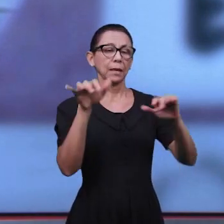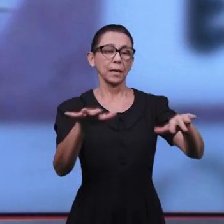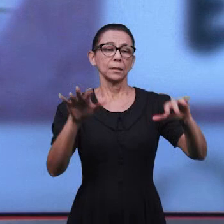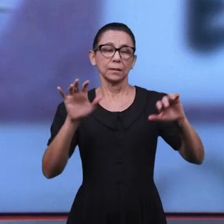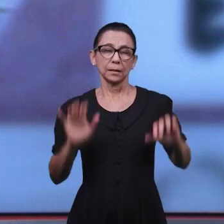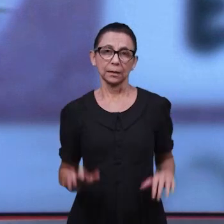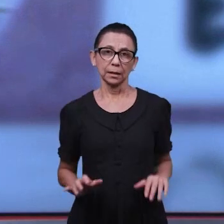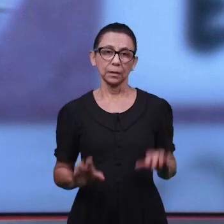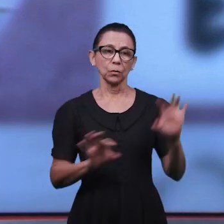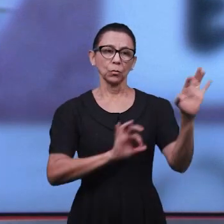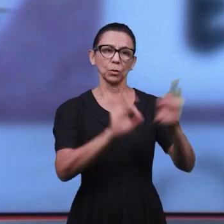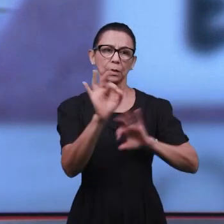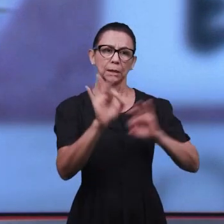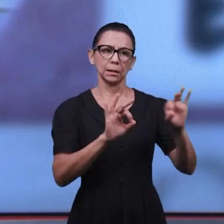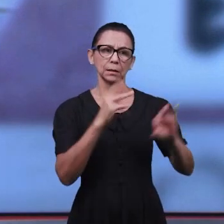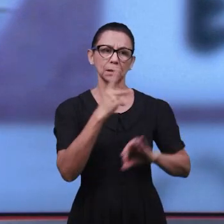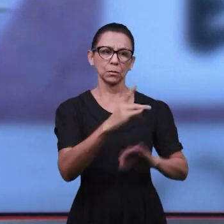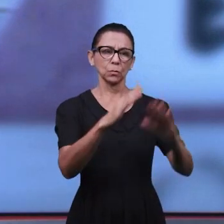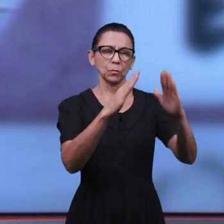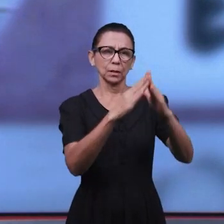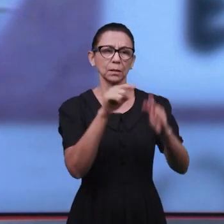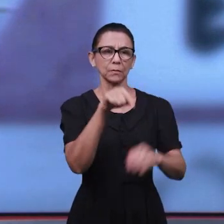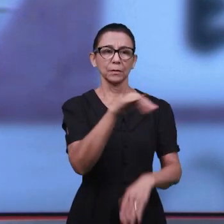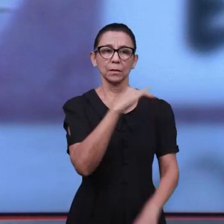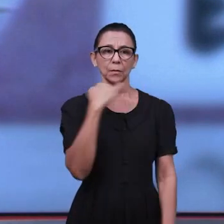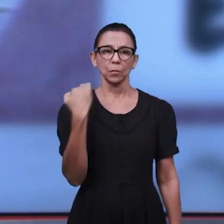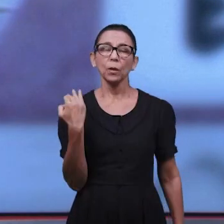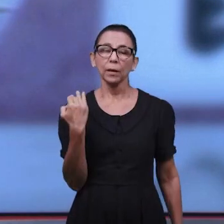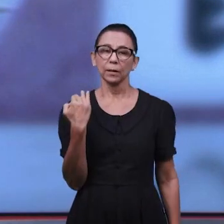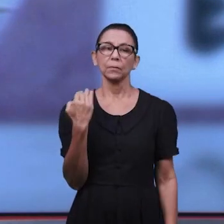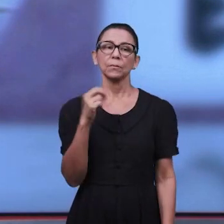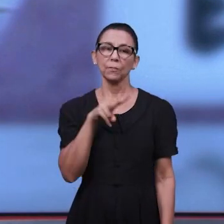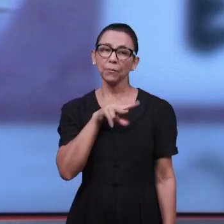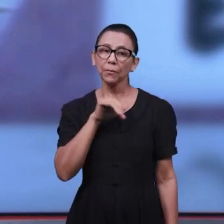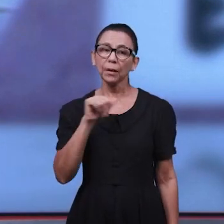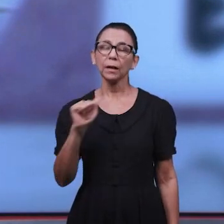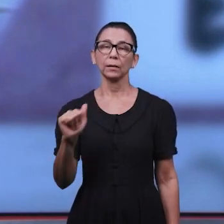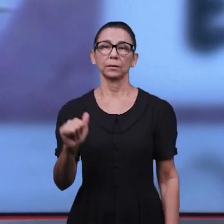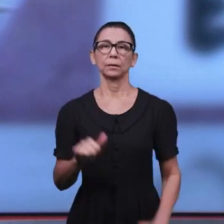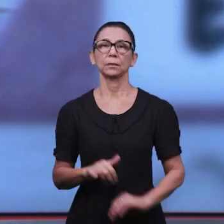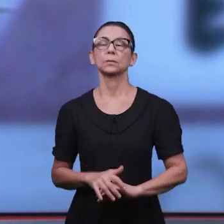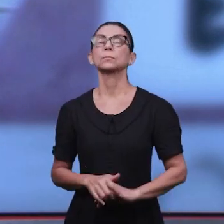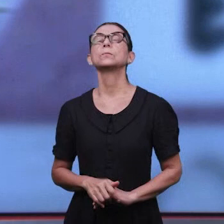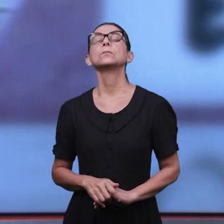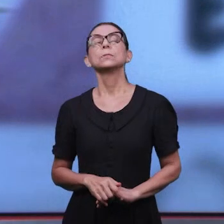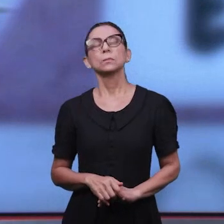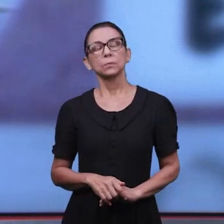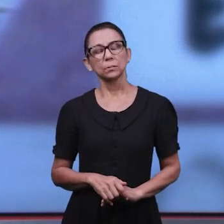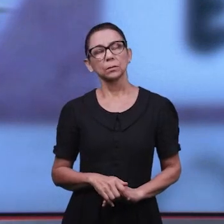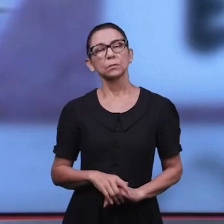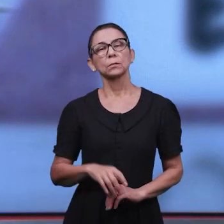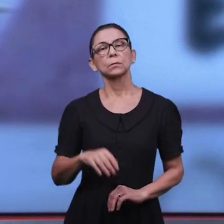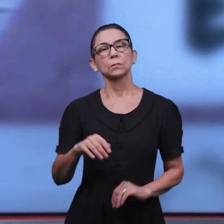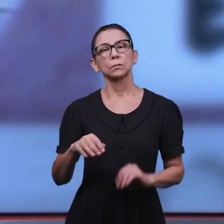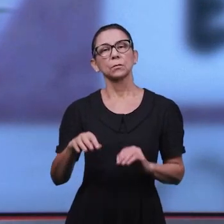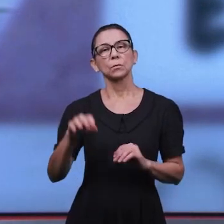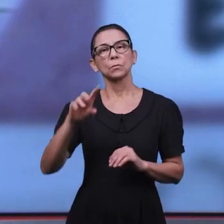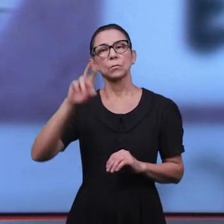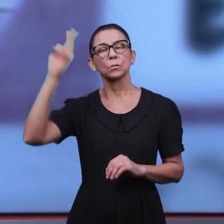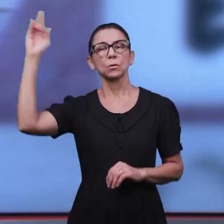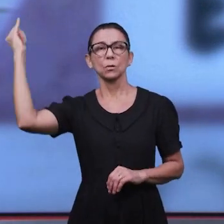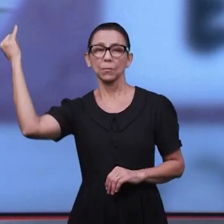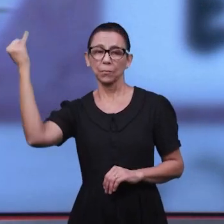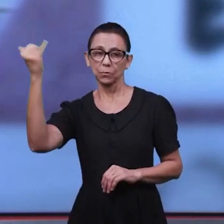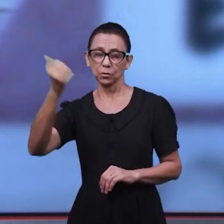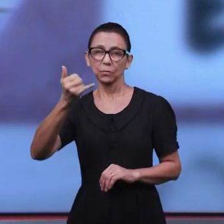en ordre ta maison, parce que tu mourras et tu ne vivras pas. Donc, le Seigneur avait déjà parlé une